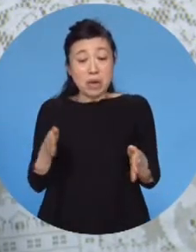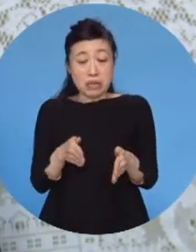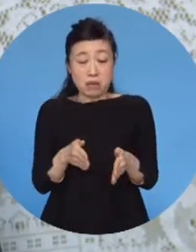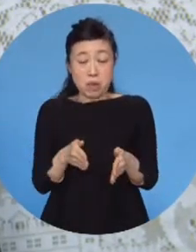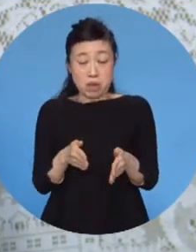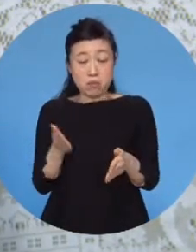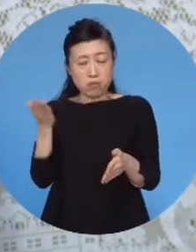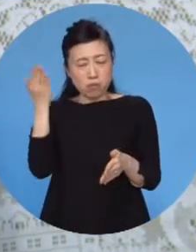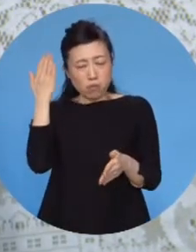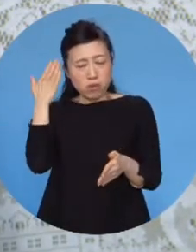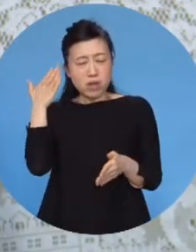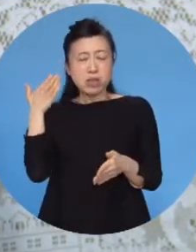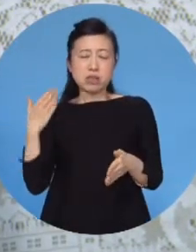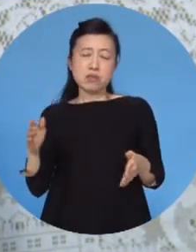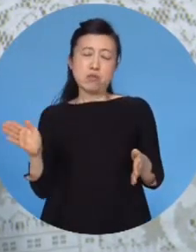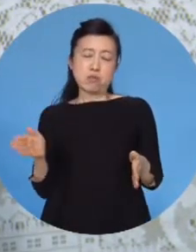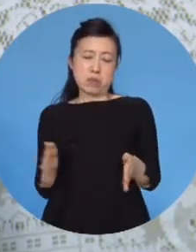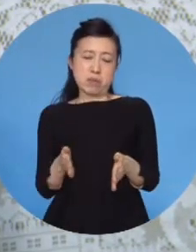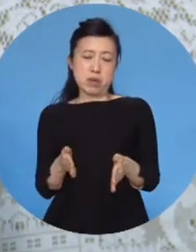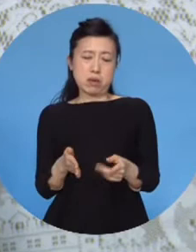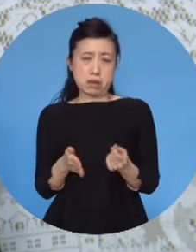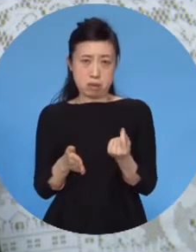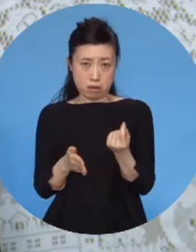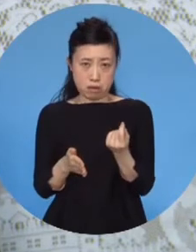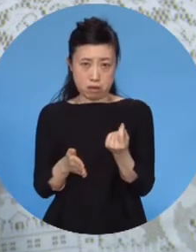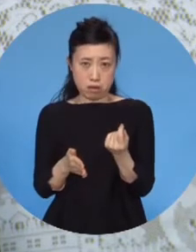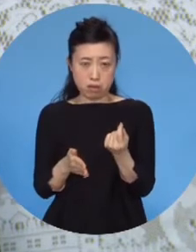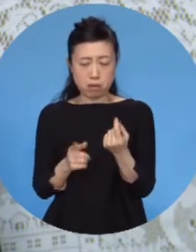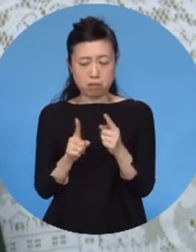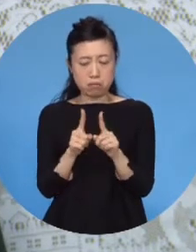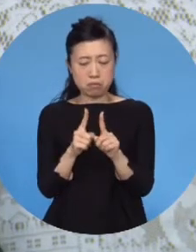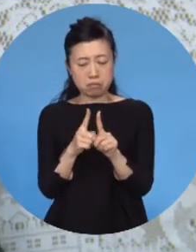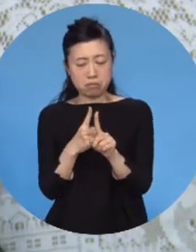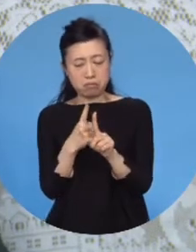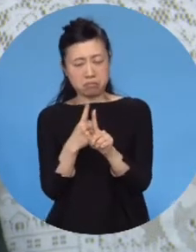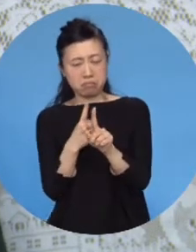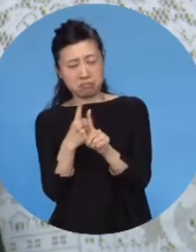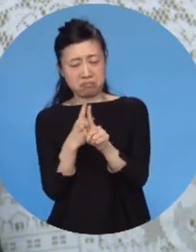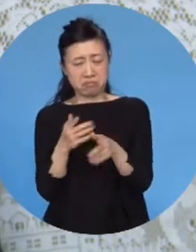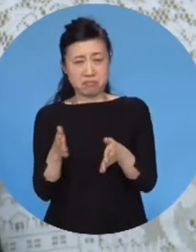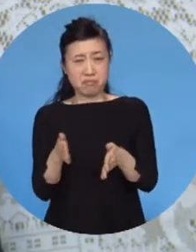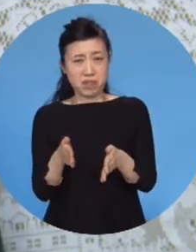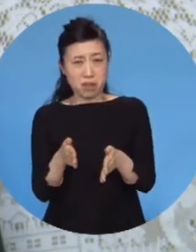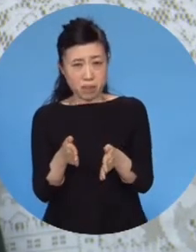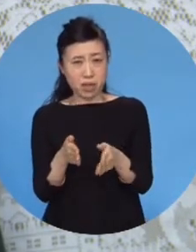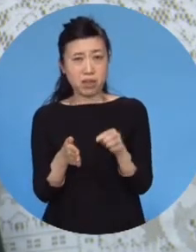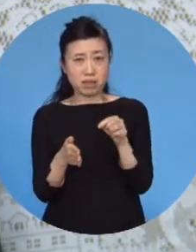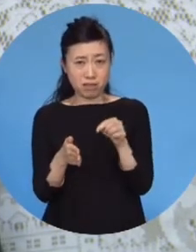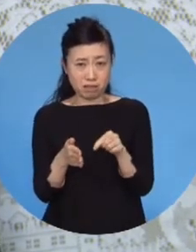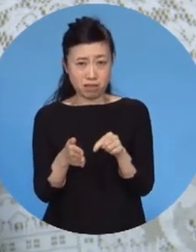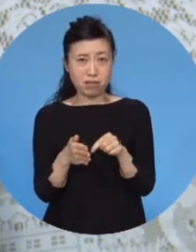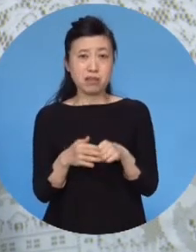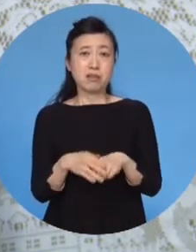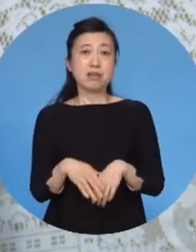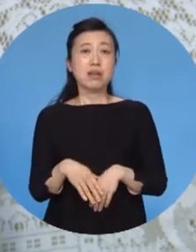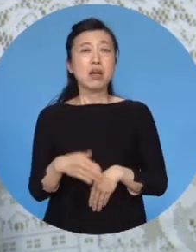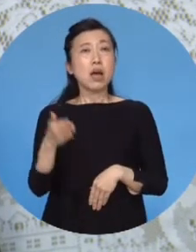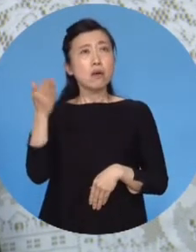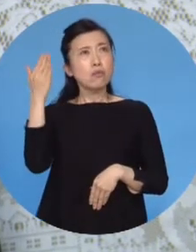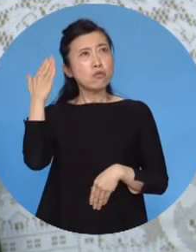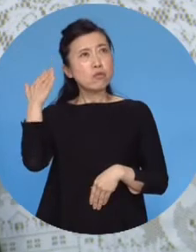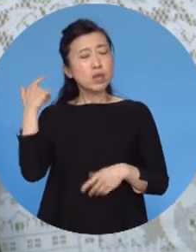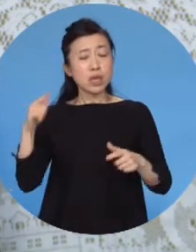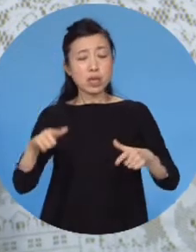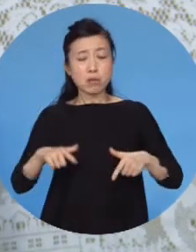からそうなんです、うん、狭い、一人二人がこうやって通れるくらいの橋でね、うん、昔はおそら